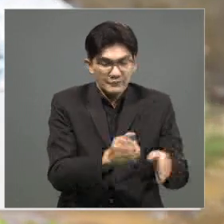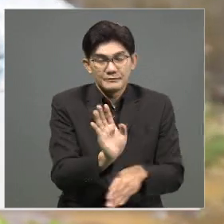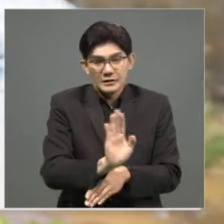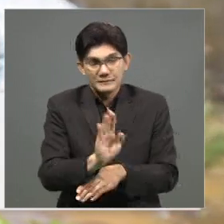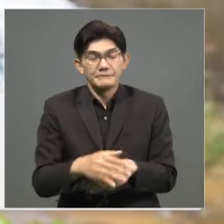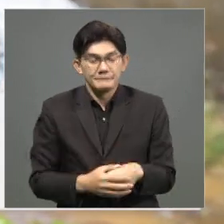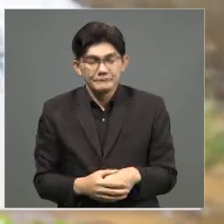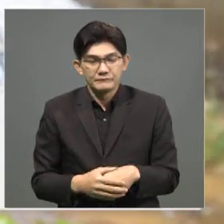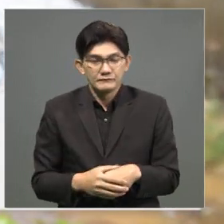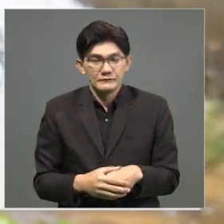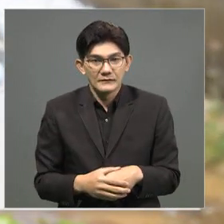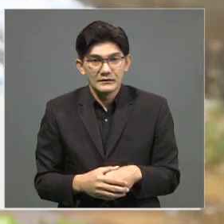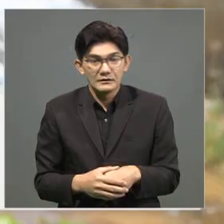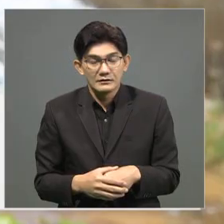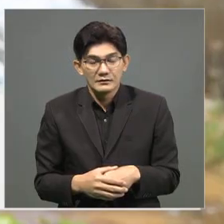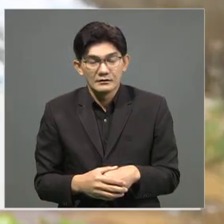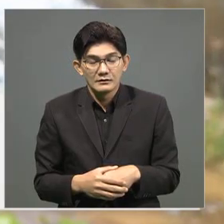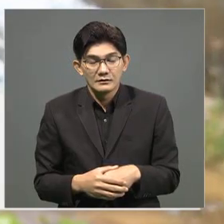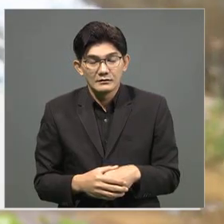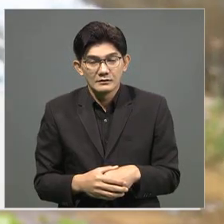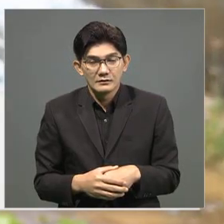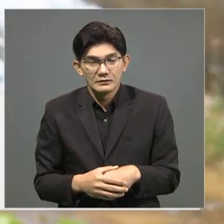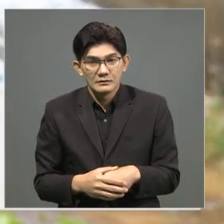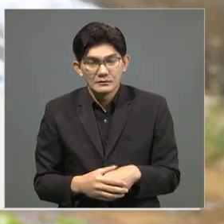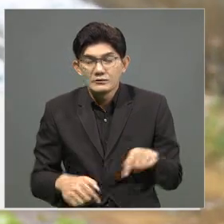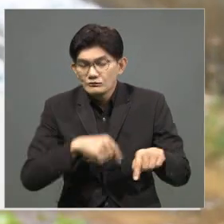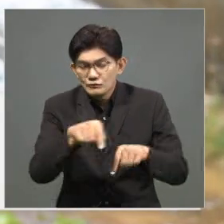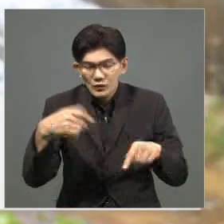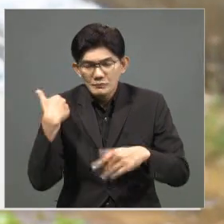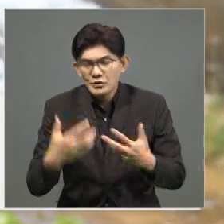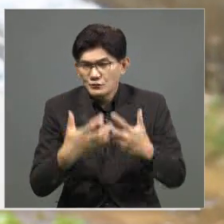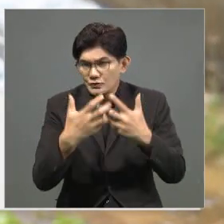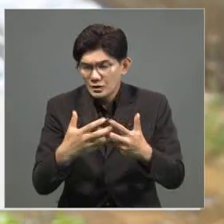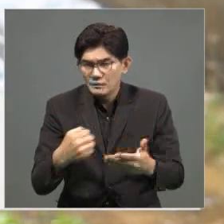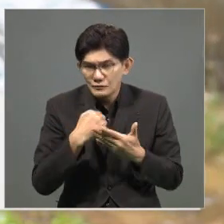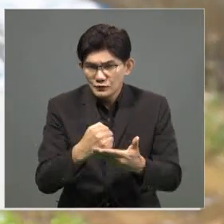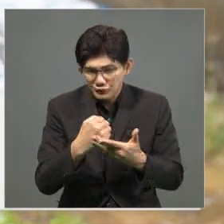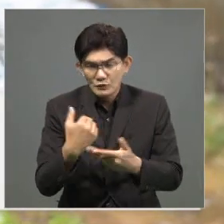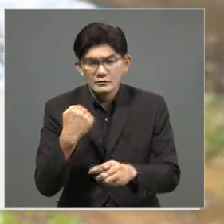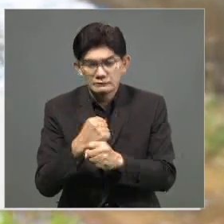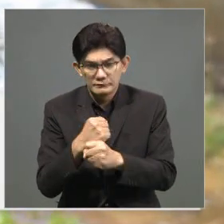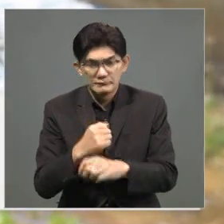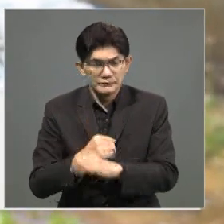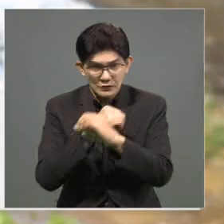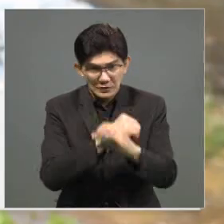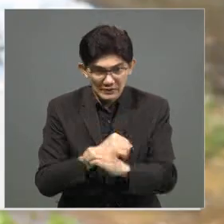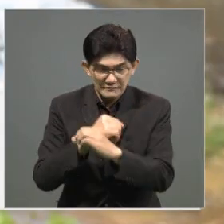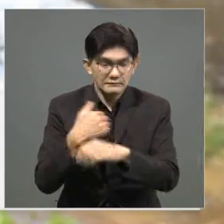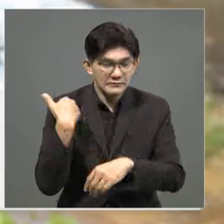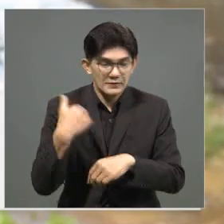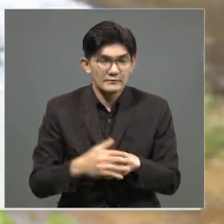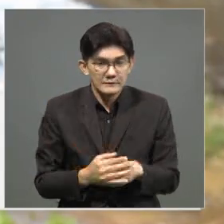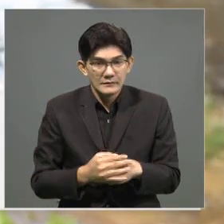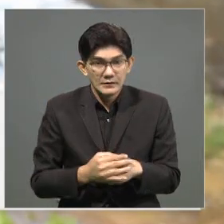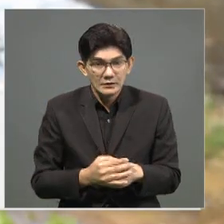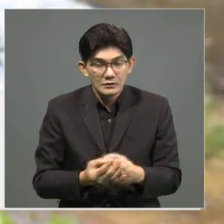รียบกับแม่น้ำเจ้าพระยานะครับโดยบางจุดบางสถานที่ก็ใช้เครื่องจักรนะครับมาปั้นคันแล้วก็บางจุดก็ที่ลุ่ม